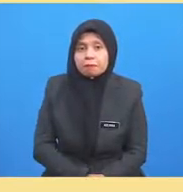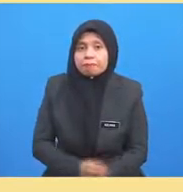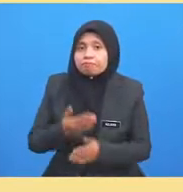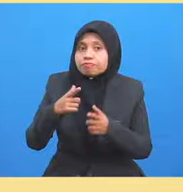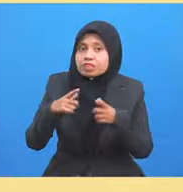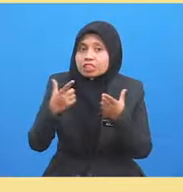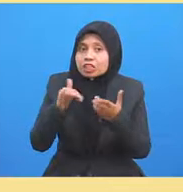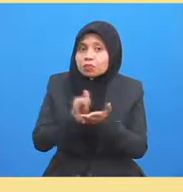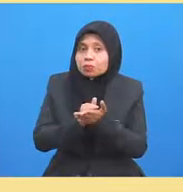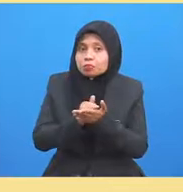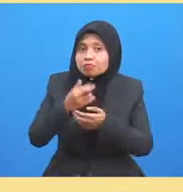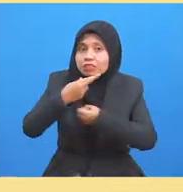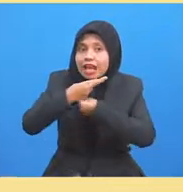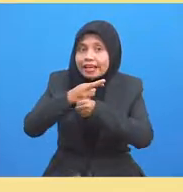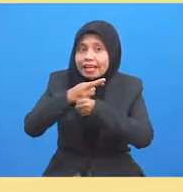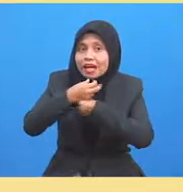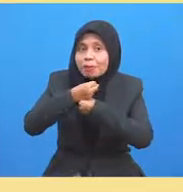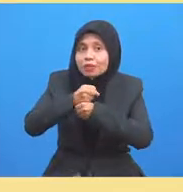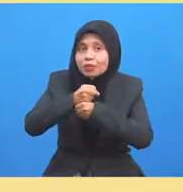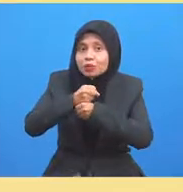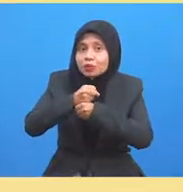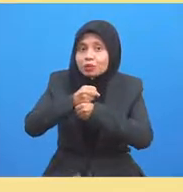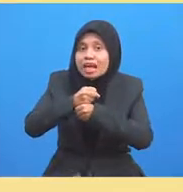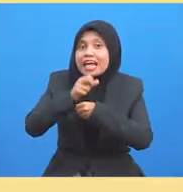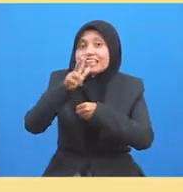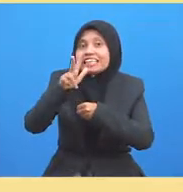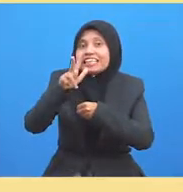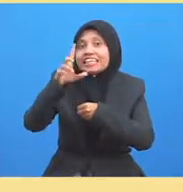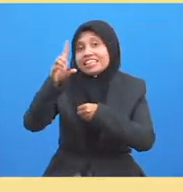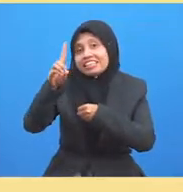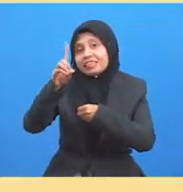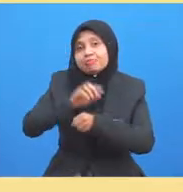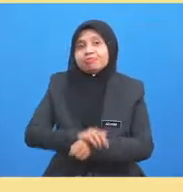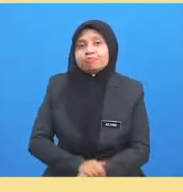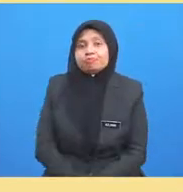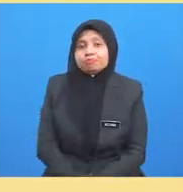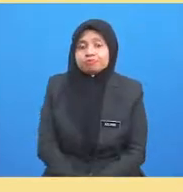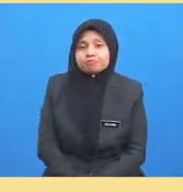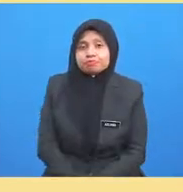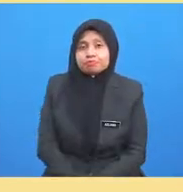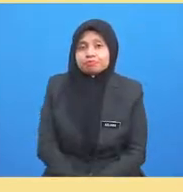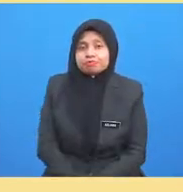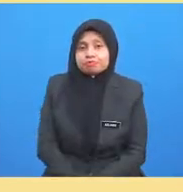Selain itu, reka bentuk model olokan ini adalah reka bentuk sebenar tiga dimensi.